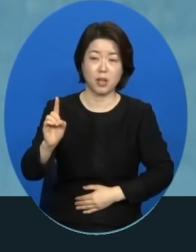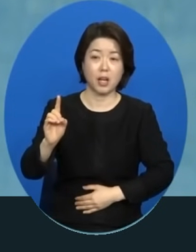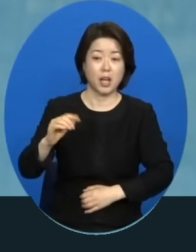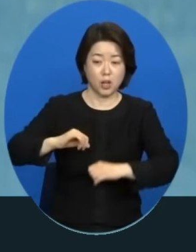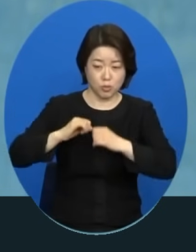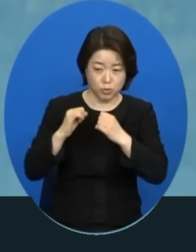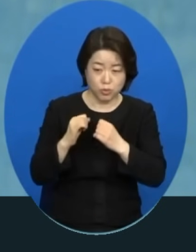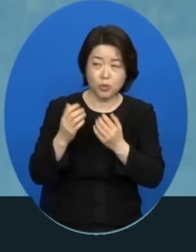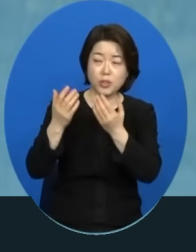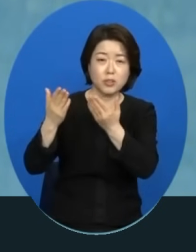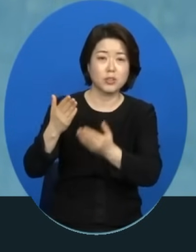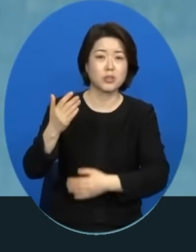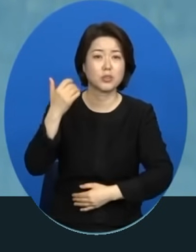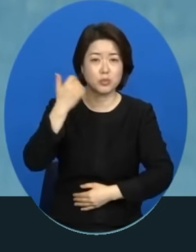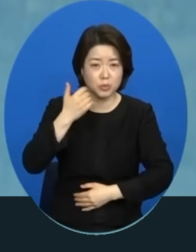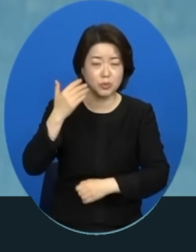대상.